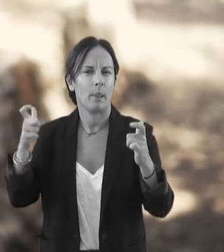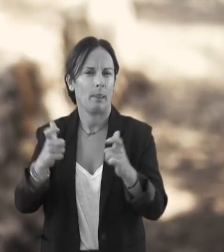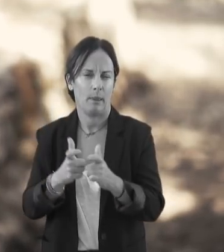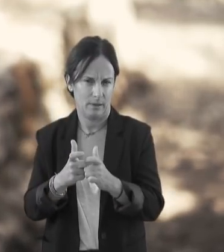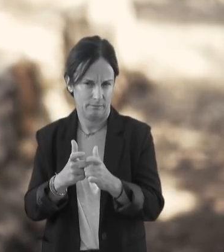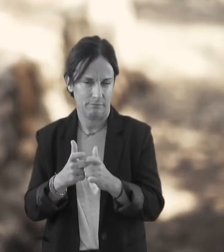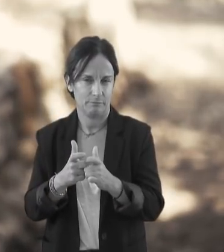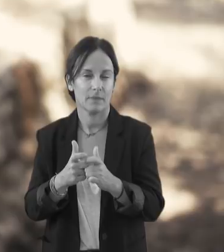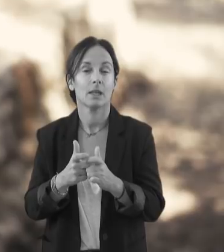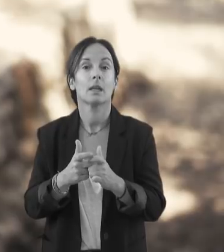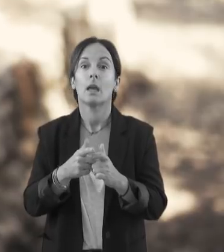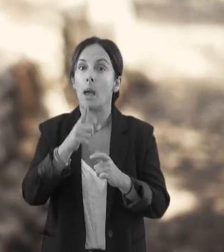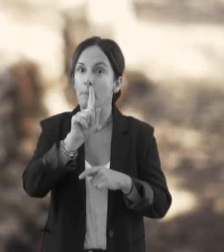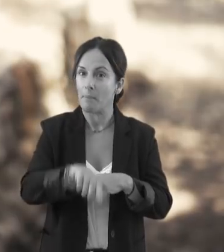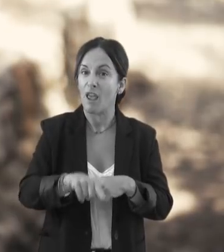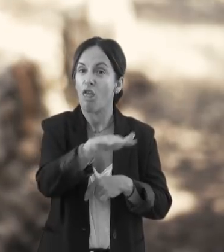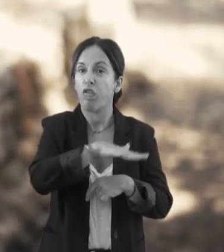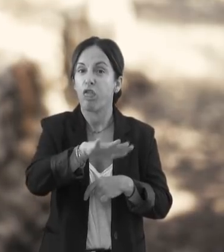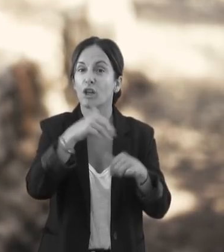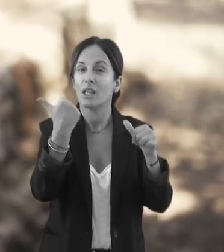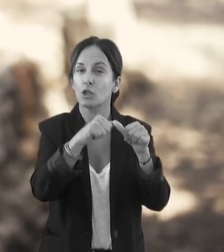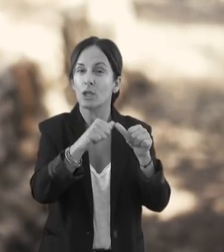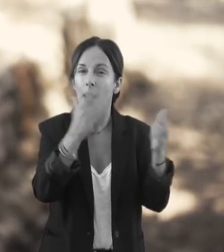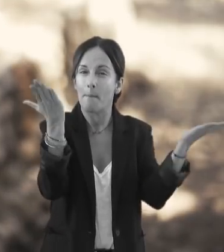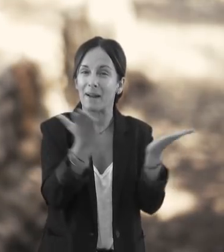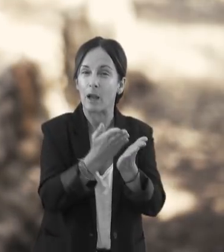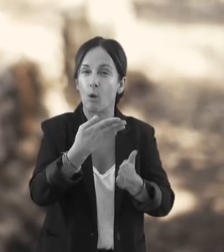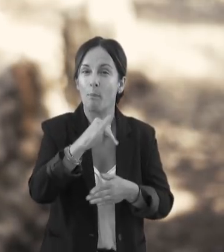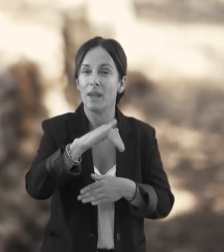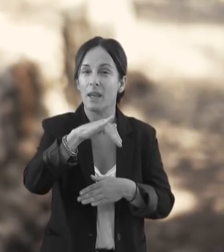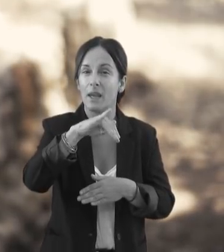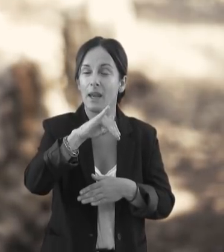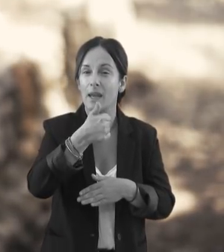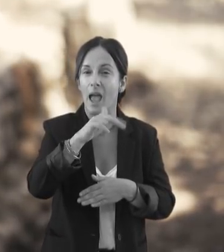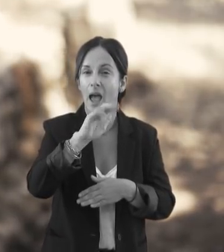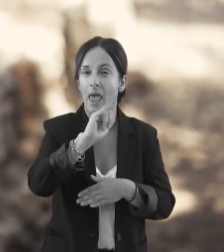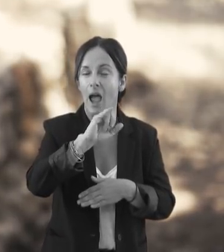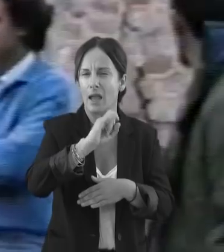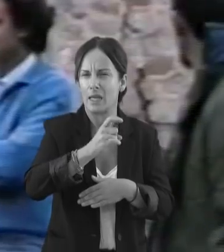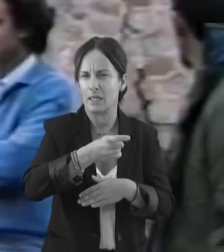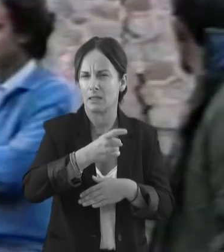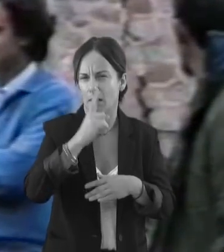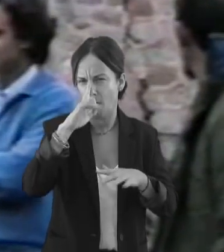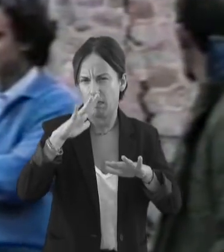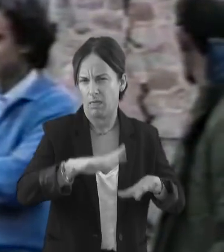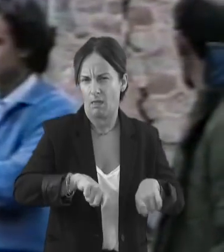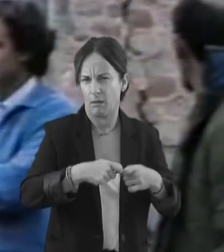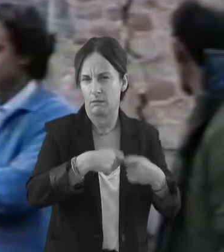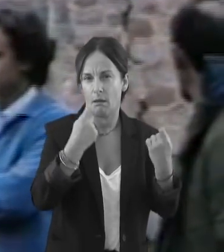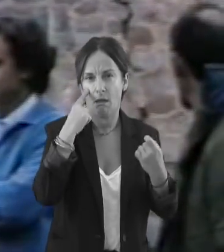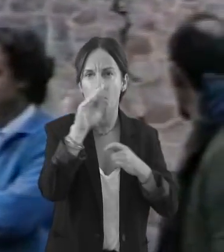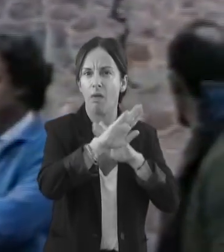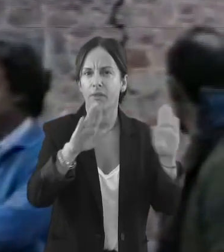del Barranc de Mineràs, que s'estava degradant, hi havia una demanda veïnal de restaurar-lo. A partir d'aquí va sortir la idea d'una escola